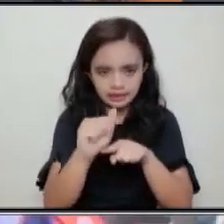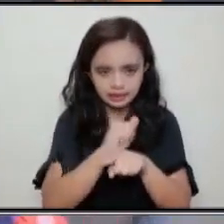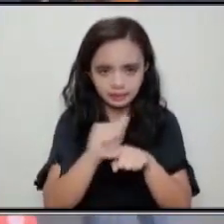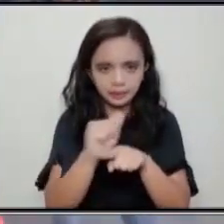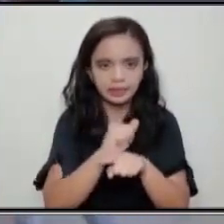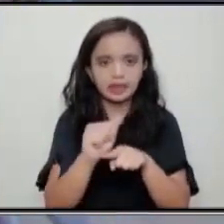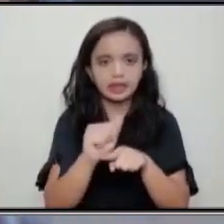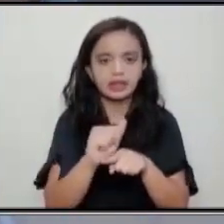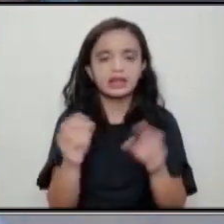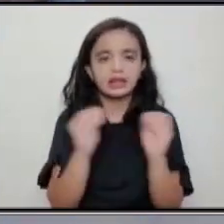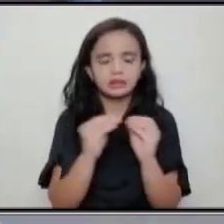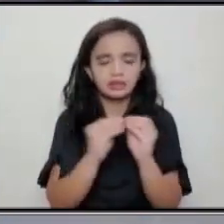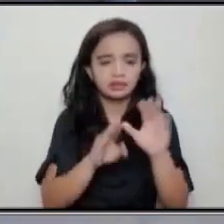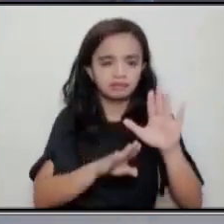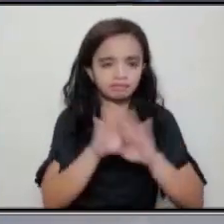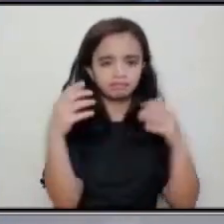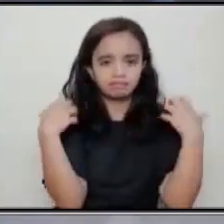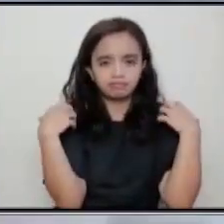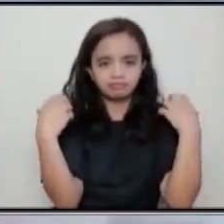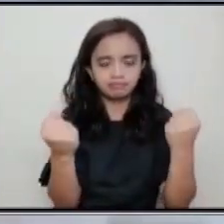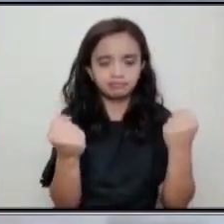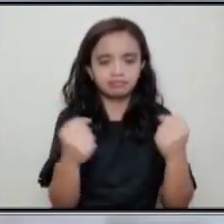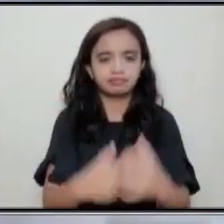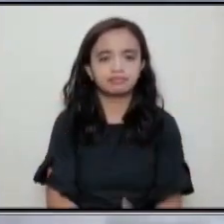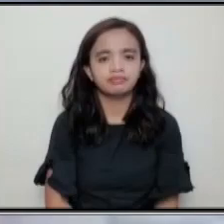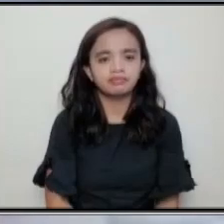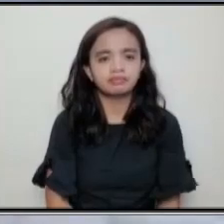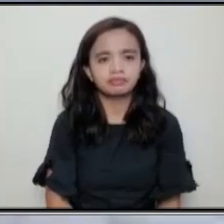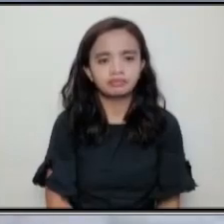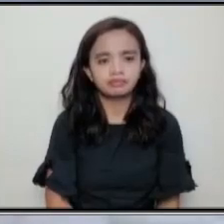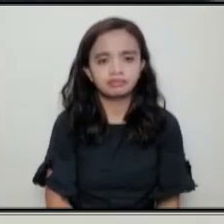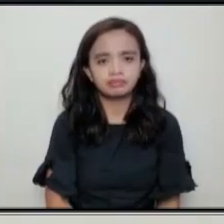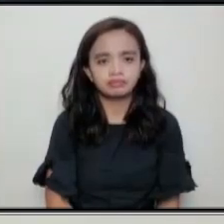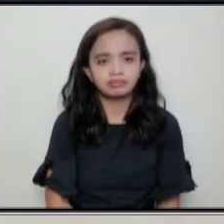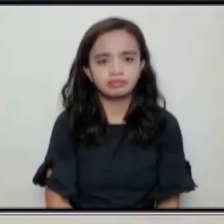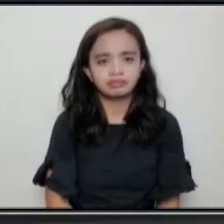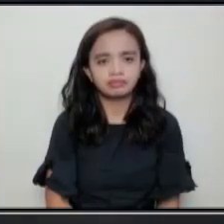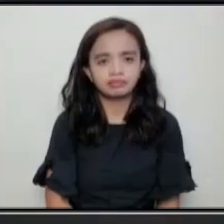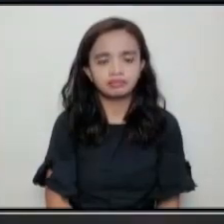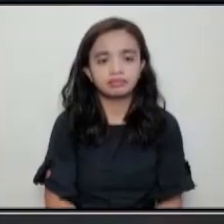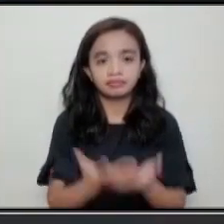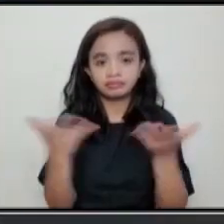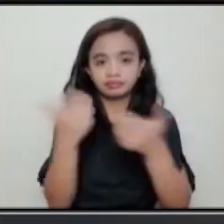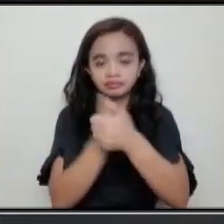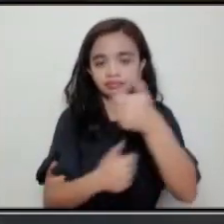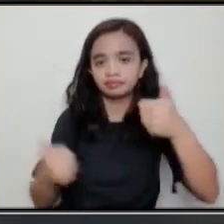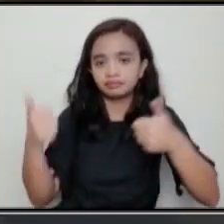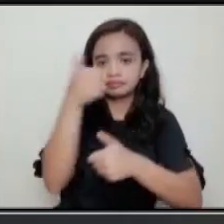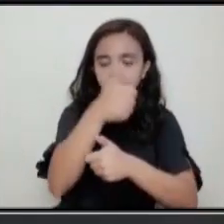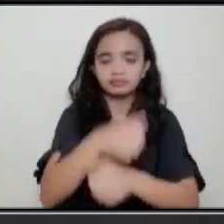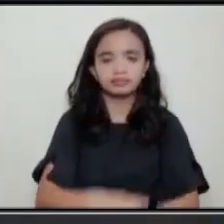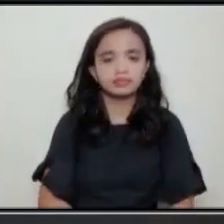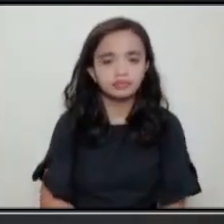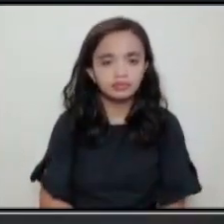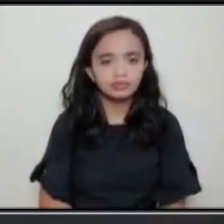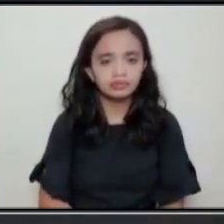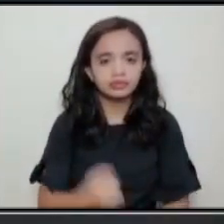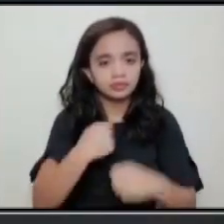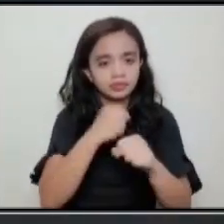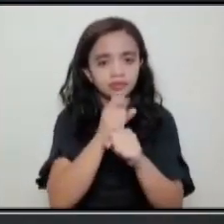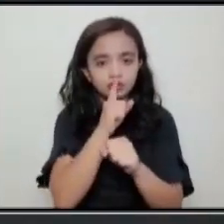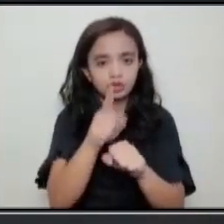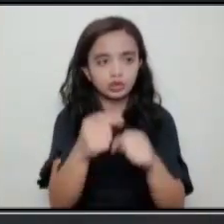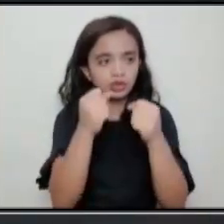mapatatag ating mga sistema sa pataas na antas. Nais ding tiyaking handa ang assembly areas na